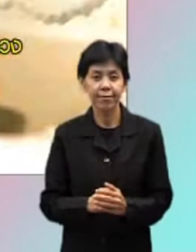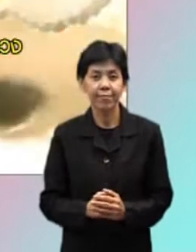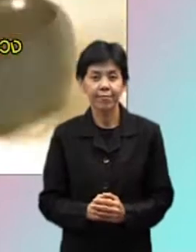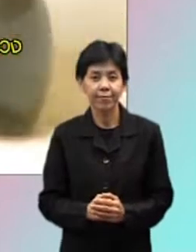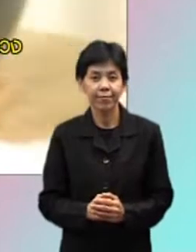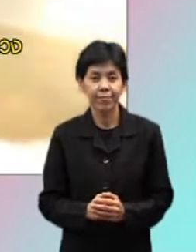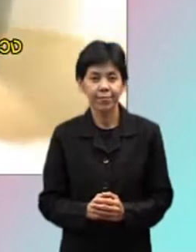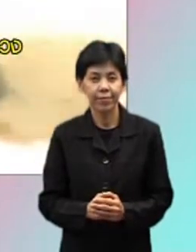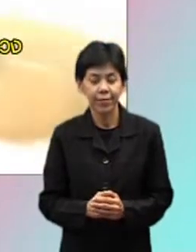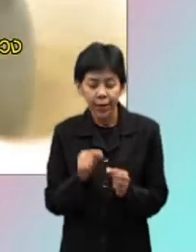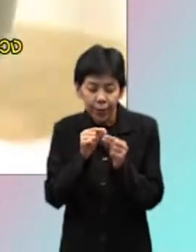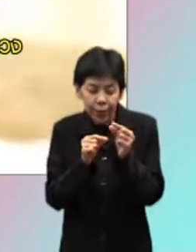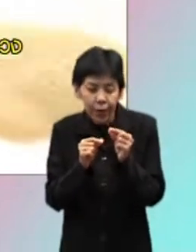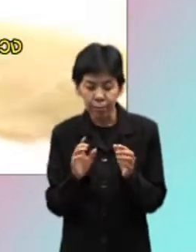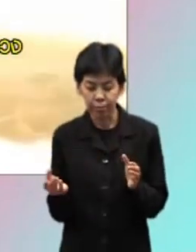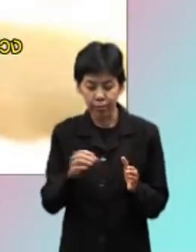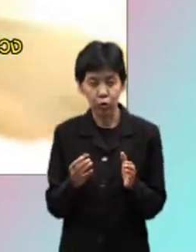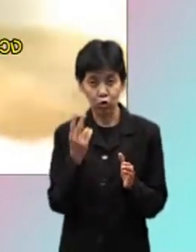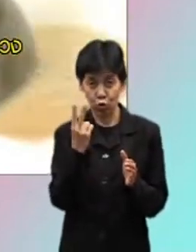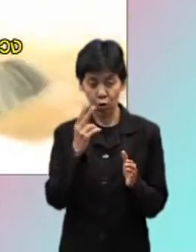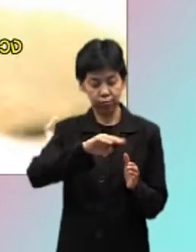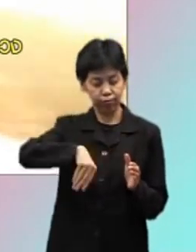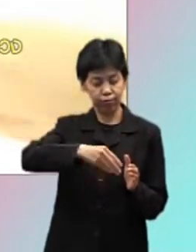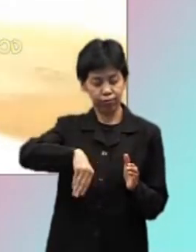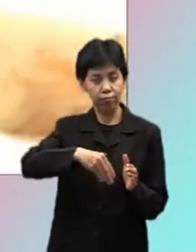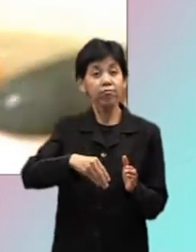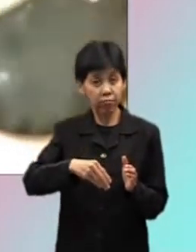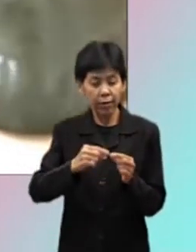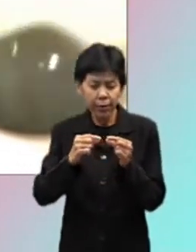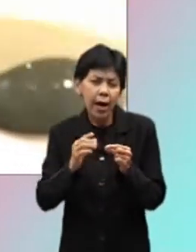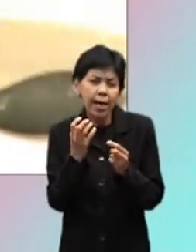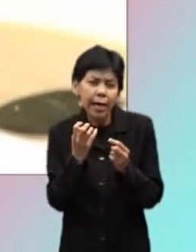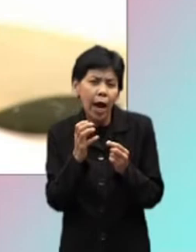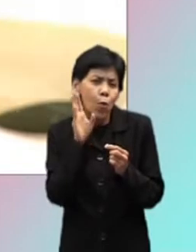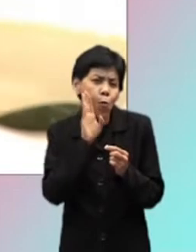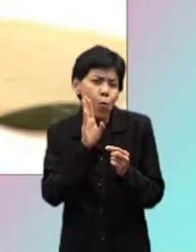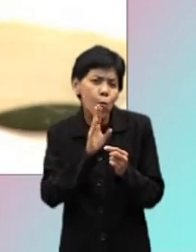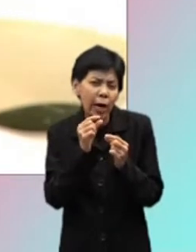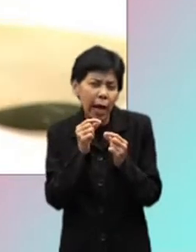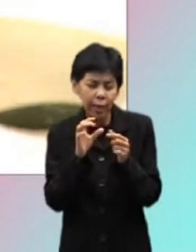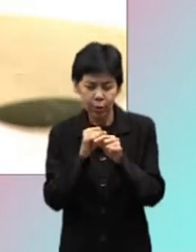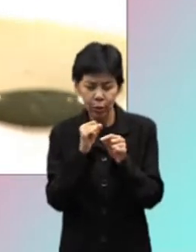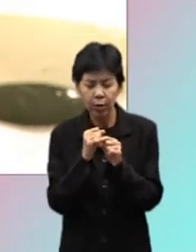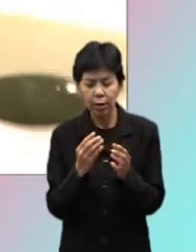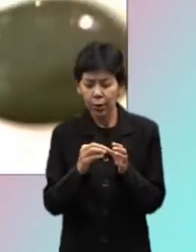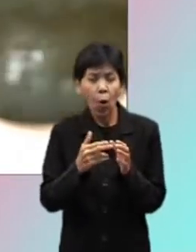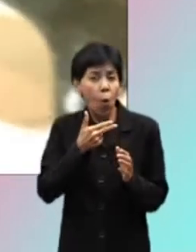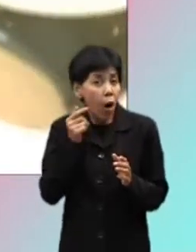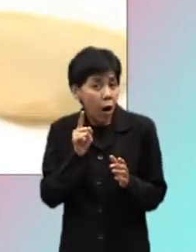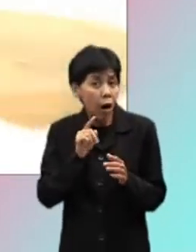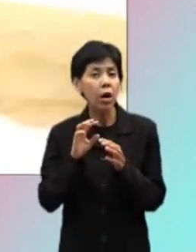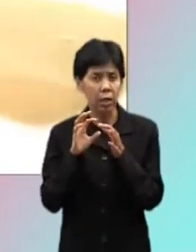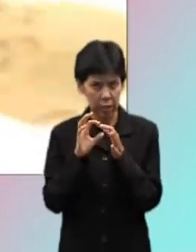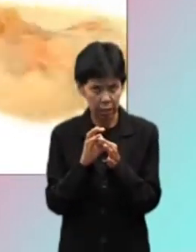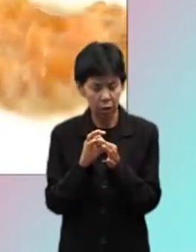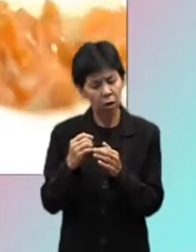มะตูมเชื่อมนี้เราใช้2ถ้วยตวงนะคะเพราะฉะนั้นมะตูมเชื่อมตรงนี้เนี่ยจะหวานมากหวานน้อยเนี่ยขึ้นอยู่